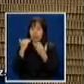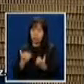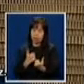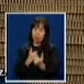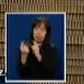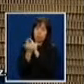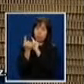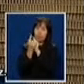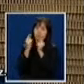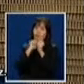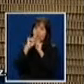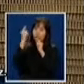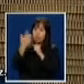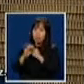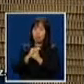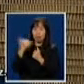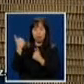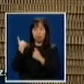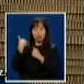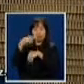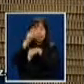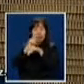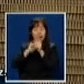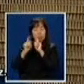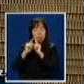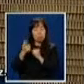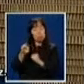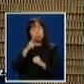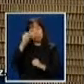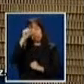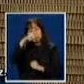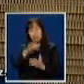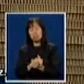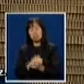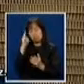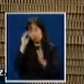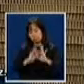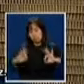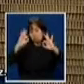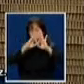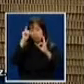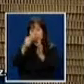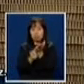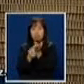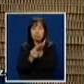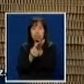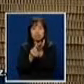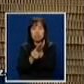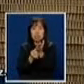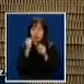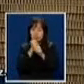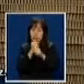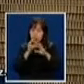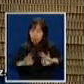ประธานก็คือท่านพลตำรวจเอกวสิษฐเดชกุญชรนะครับท่านก็ยอมรับว่าคงมีความจำเป็นที่จะต้องมาปรับปรุงและก็จับลำดับความสำคัญ